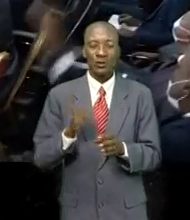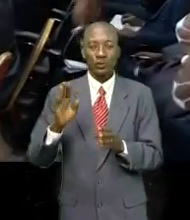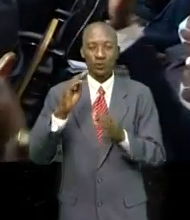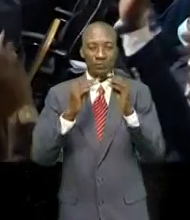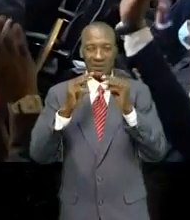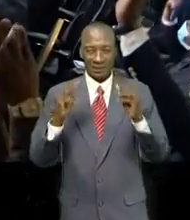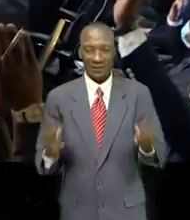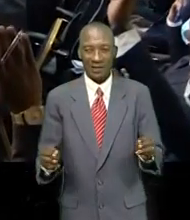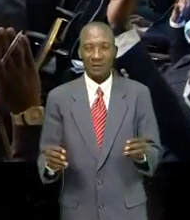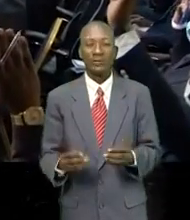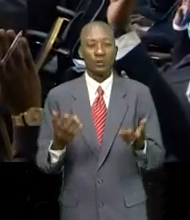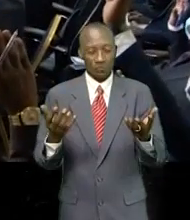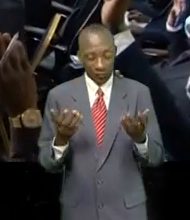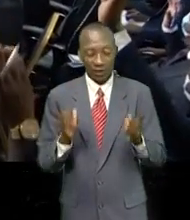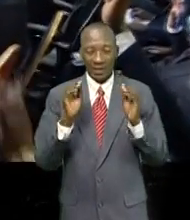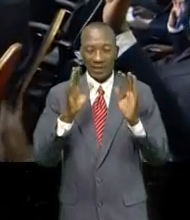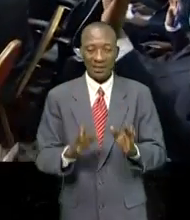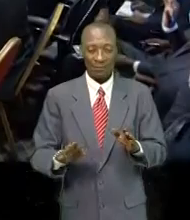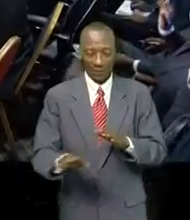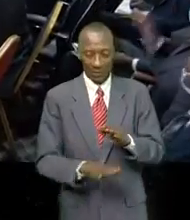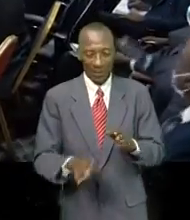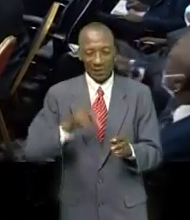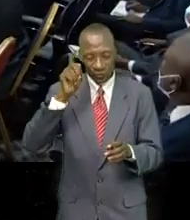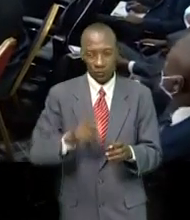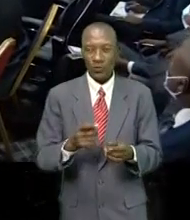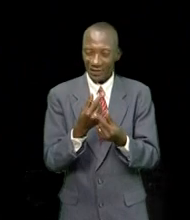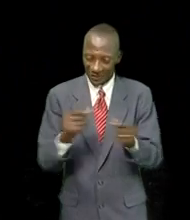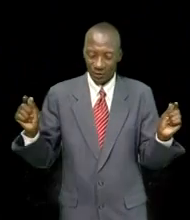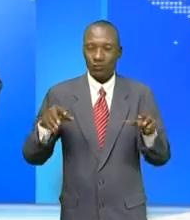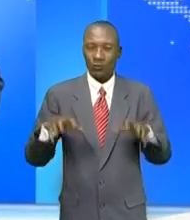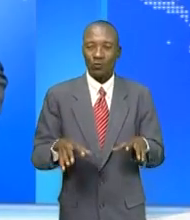gratuité de l'enseignement de base en République démocratique du Congo.